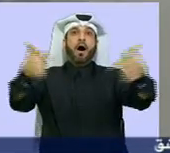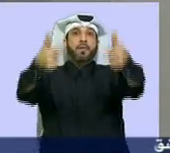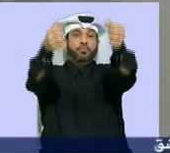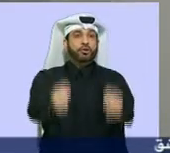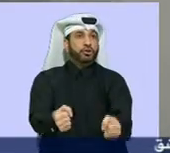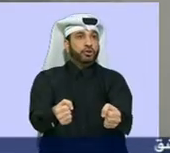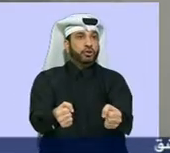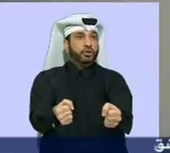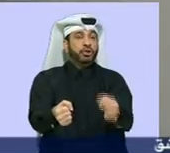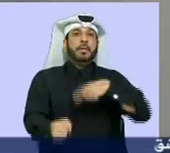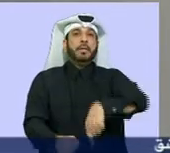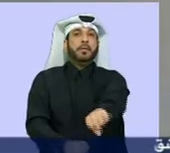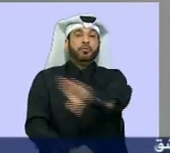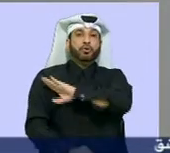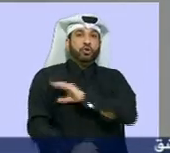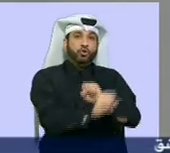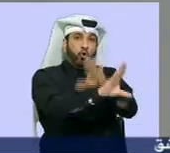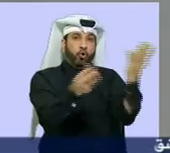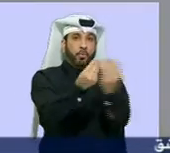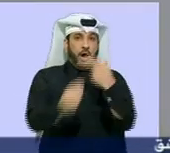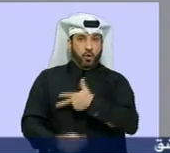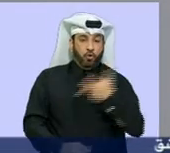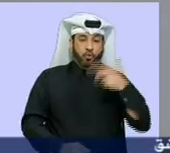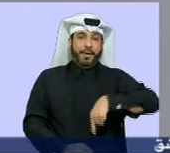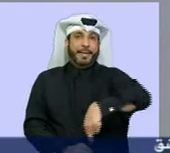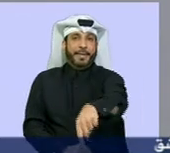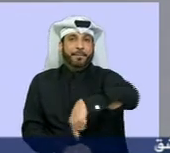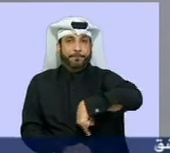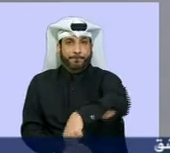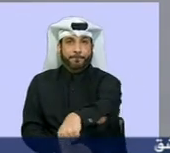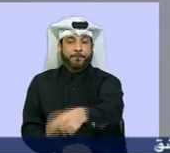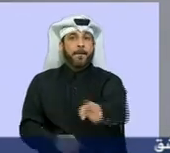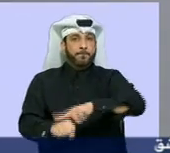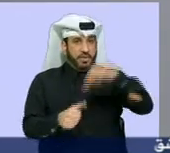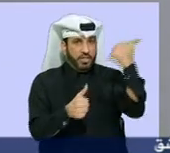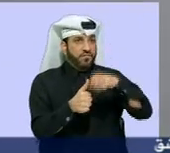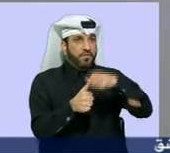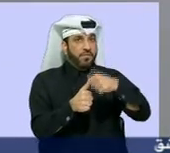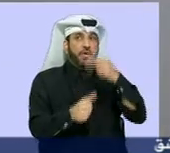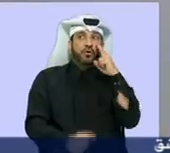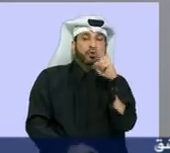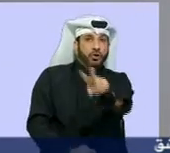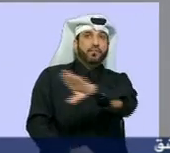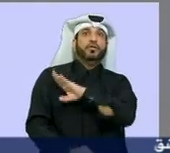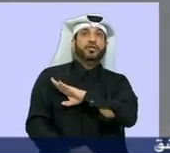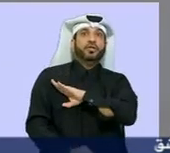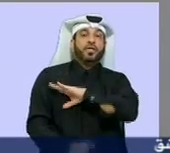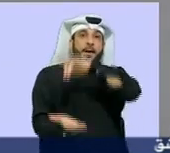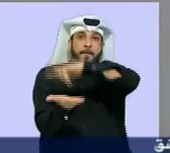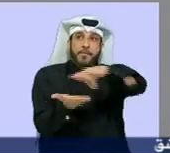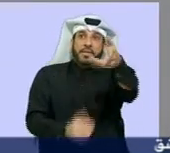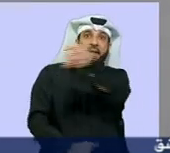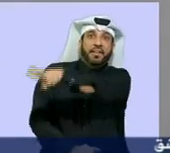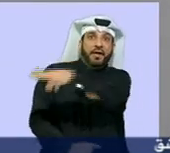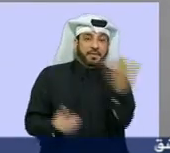الله تعالى طاحنة ما بين الجيش الحر وقوات النظام. هناك أيضا توجه تعزيزات عسكرية من مطار المزد العسكري إلى